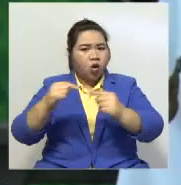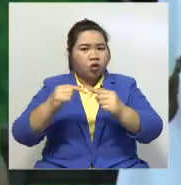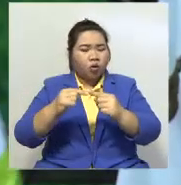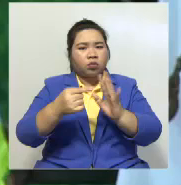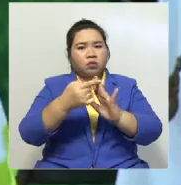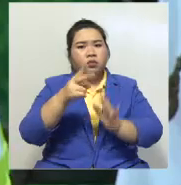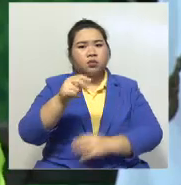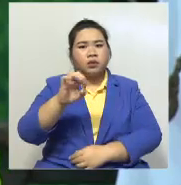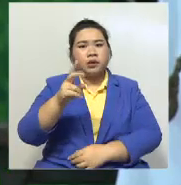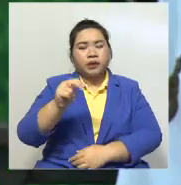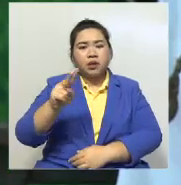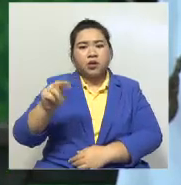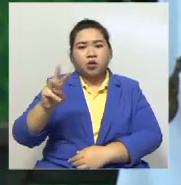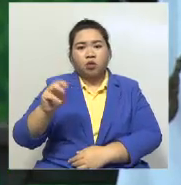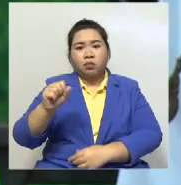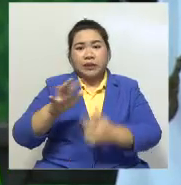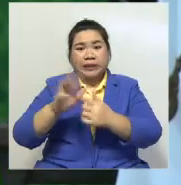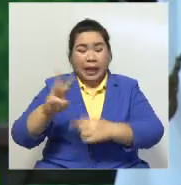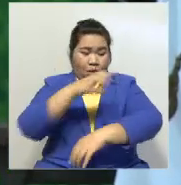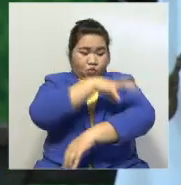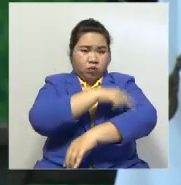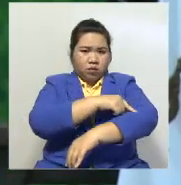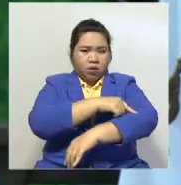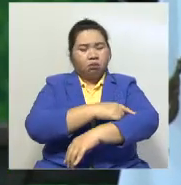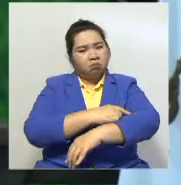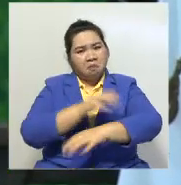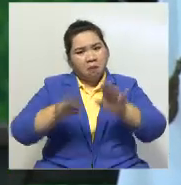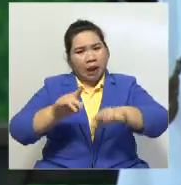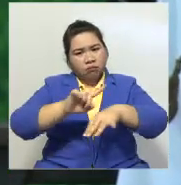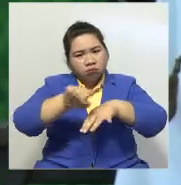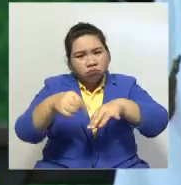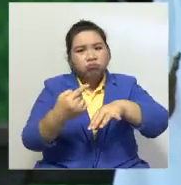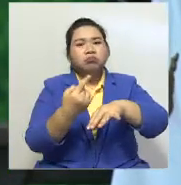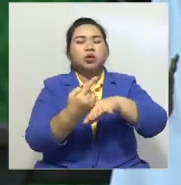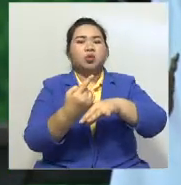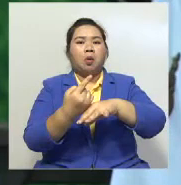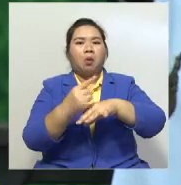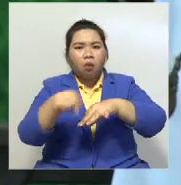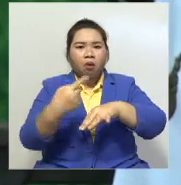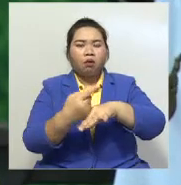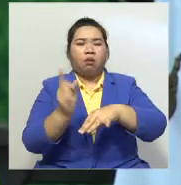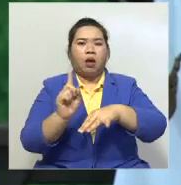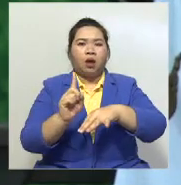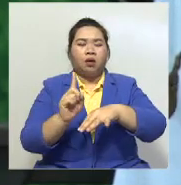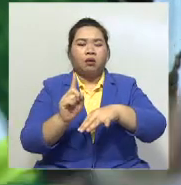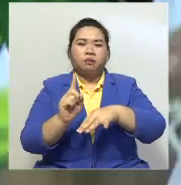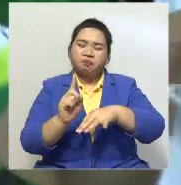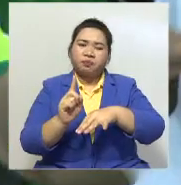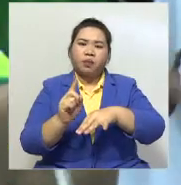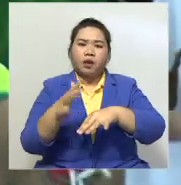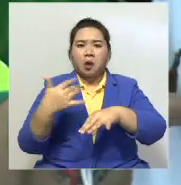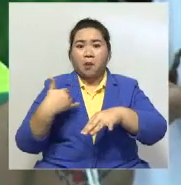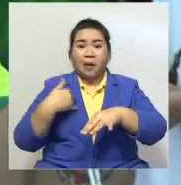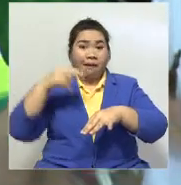นะครับ ครับ พอได้สักพักไม่ถึงชั่วโมงไม่ถึงชั่วโมงก็คือหลังจากนั้นก็